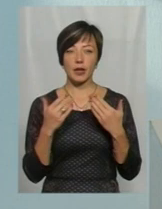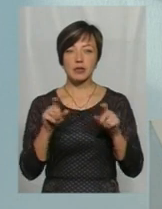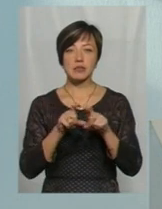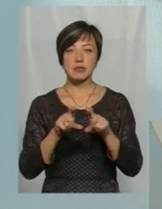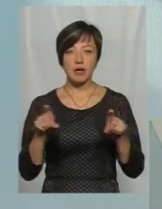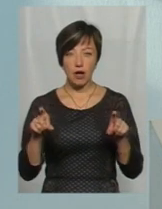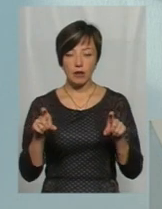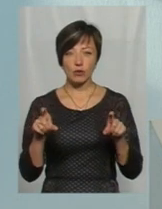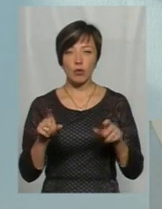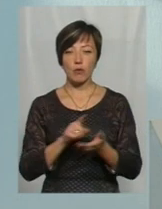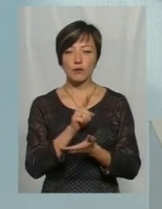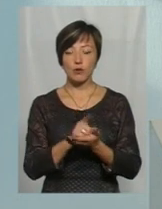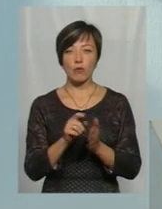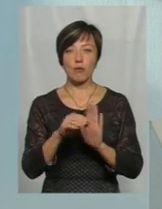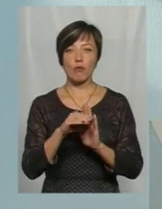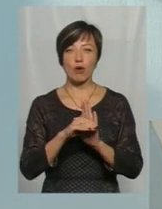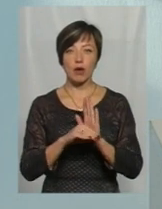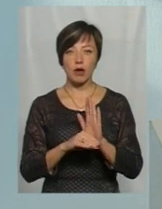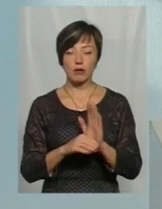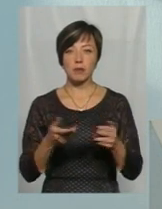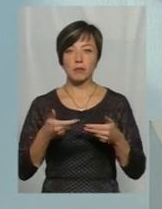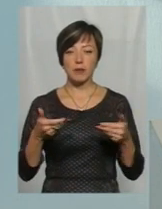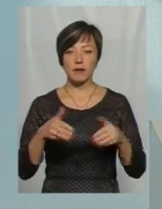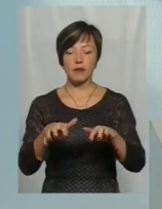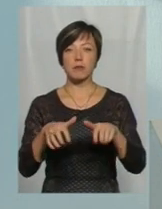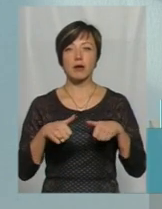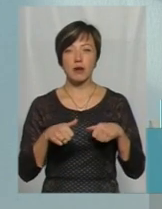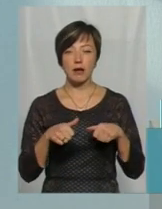закладу, в обов'язковому порядку ми відбираємо